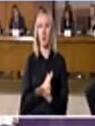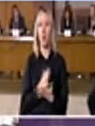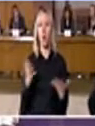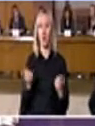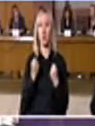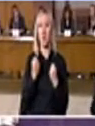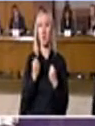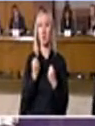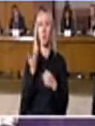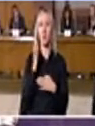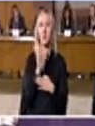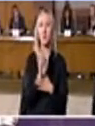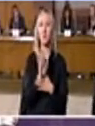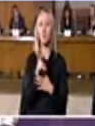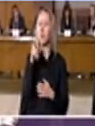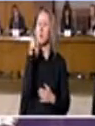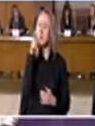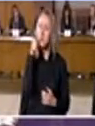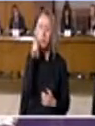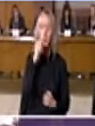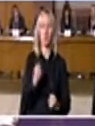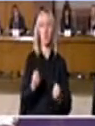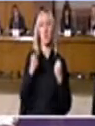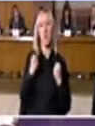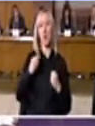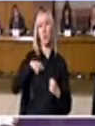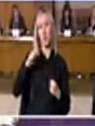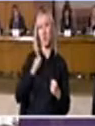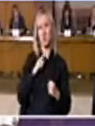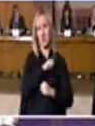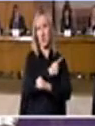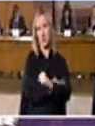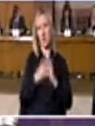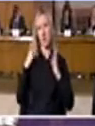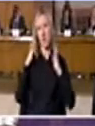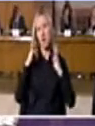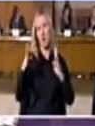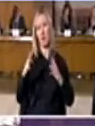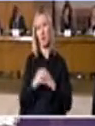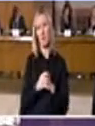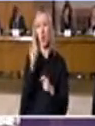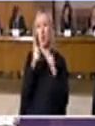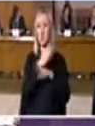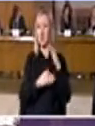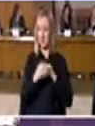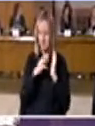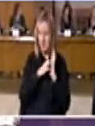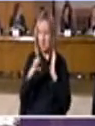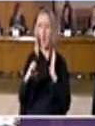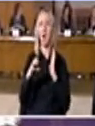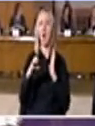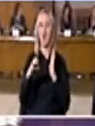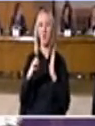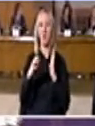održali smo uz prisustvo izuzetno jakih policijskih snaga. Osobe sa invaliditetom i dalje se suočavaju